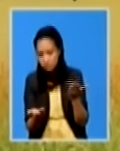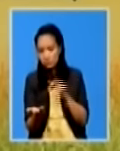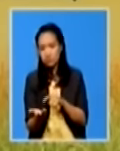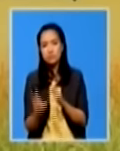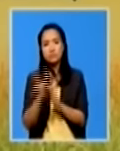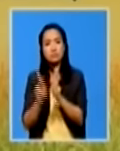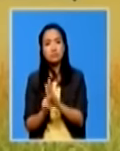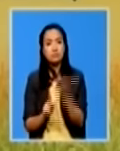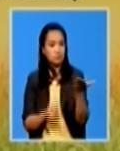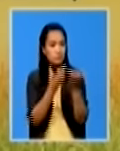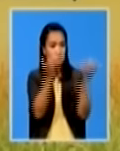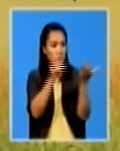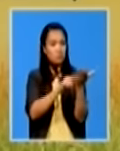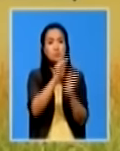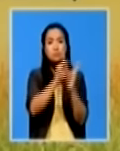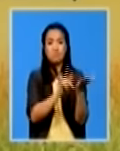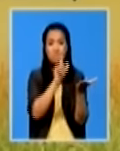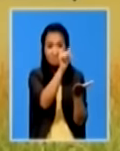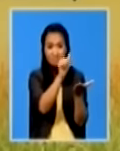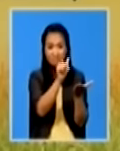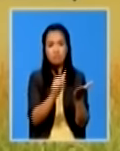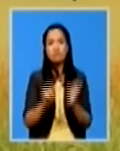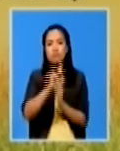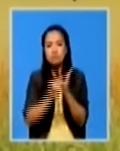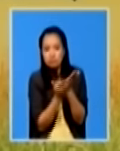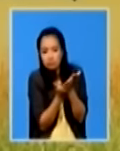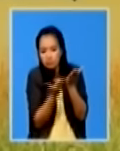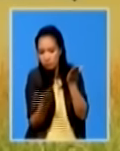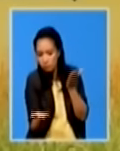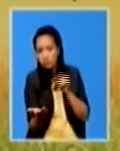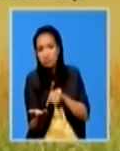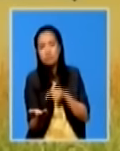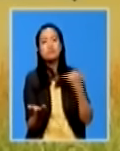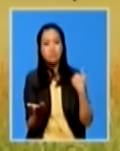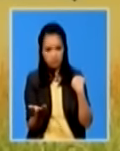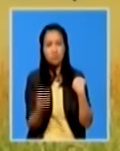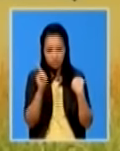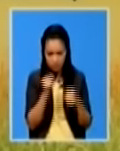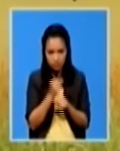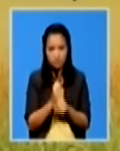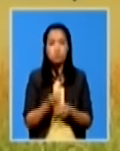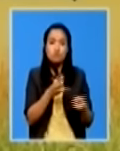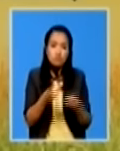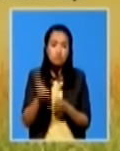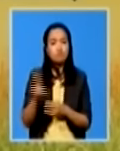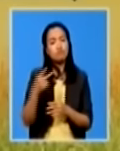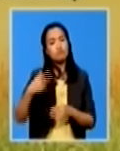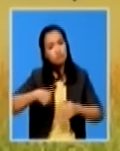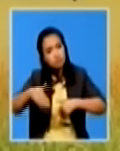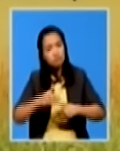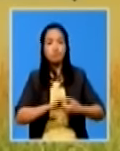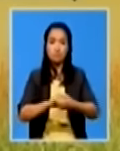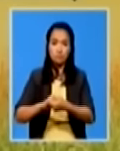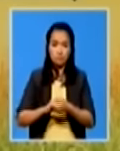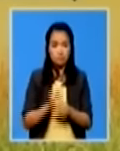หลักนะครับมันต้องมีกฎหมายในเชิงมีผลและความใช้ข้างล่างด้วยวิธีการของเจ้าหน้าที่แล้วก็ประชาชนจะร่วมมือกันได้อย่